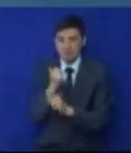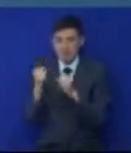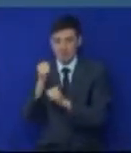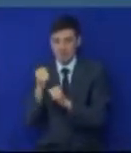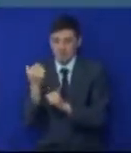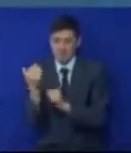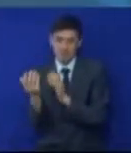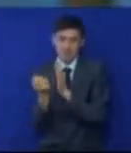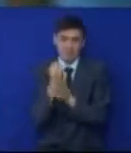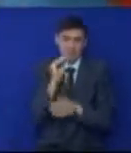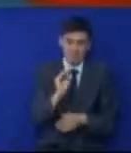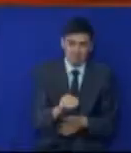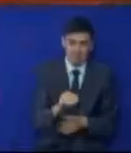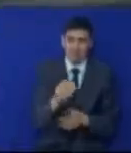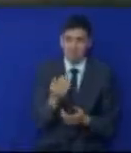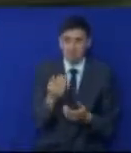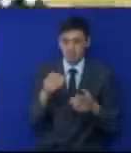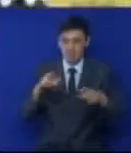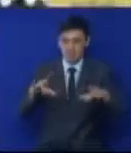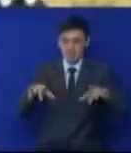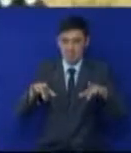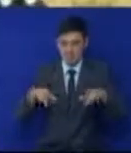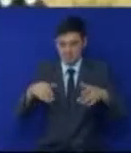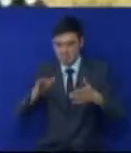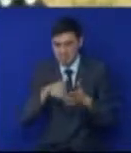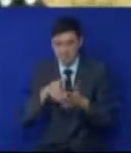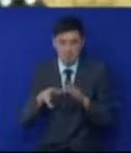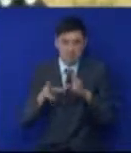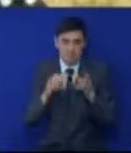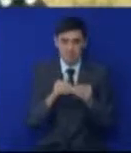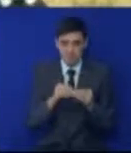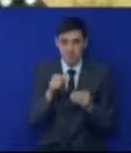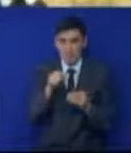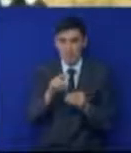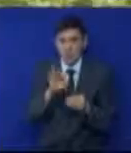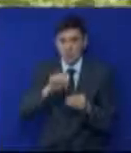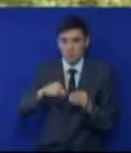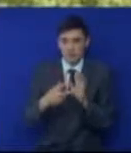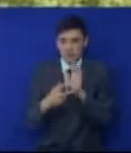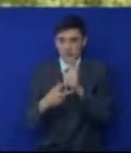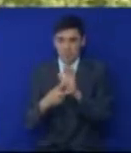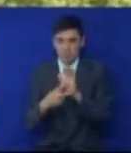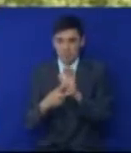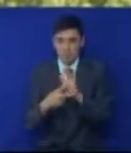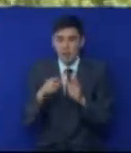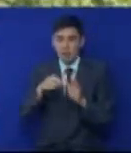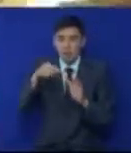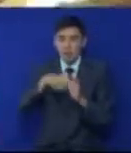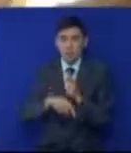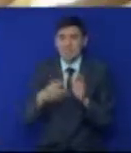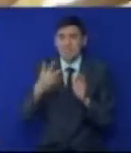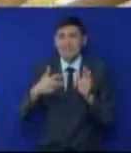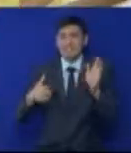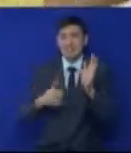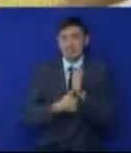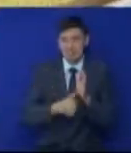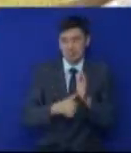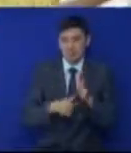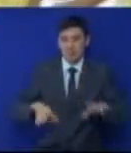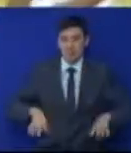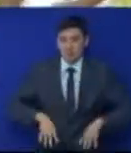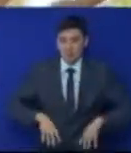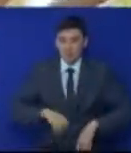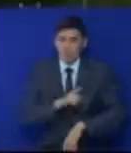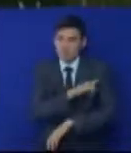жасалған, қорабын шыны талшықтан істеп бояған, көлемі 0,8, яғни қуаты 36 аттың күшіне тең.